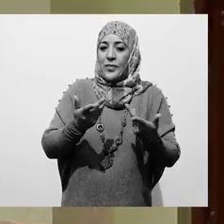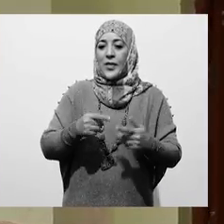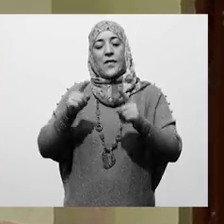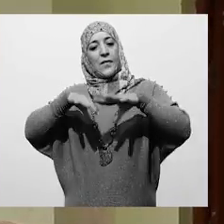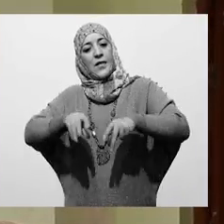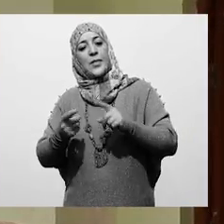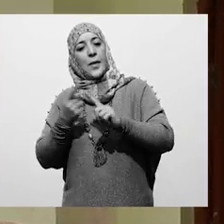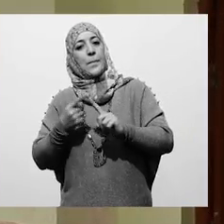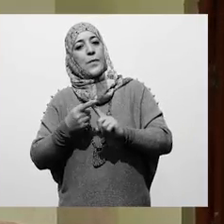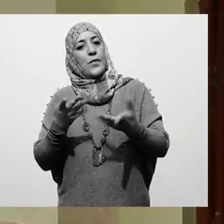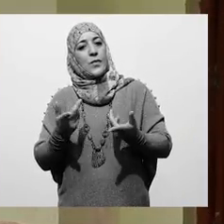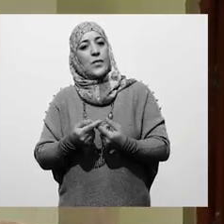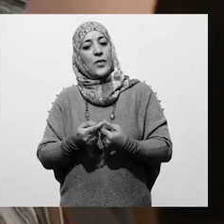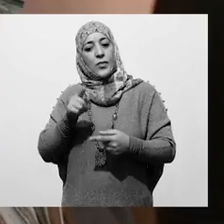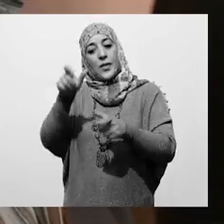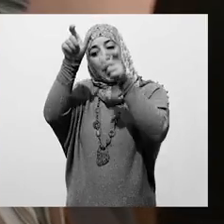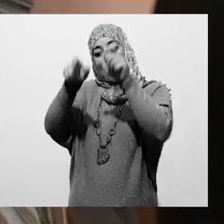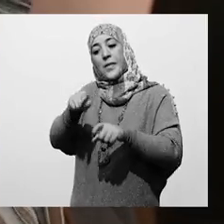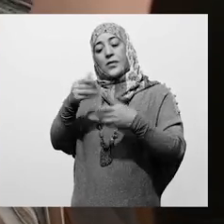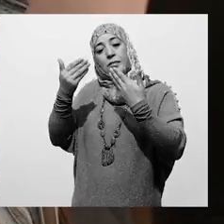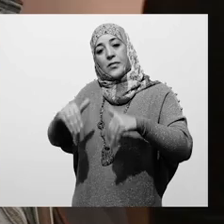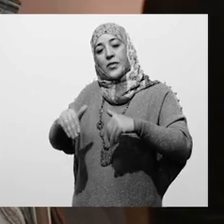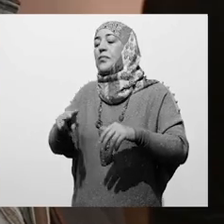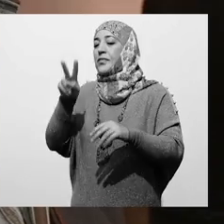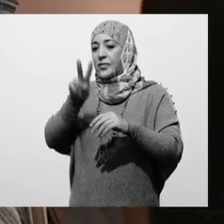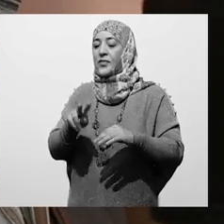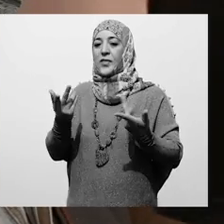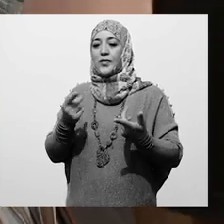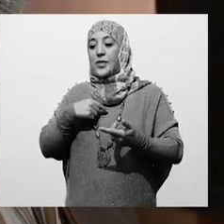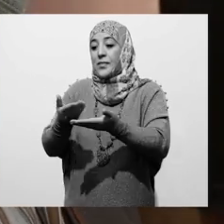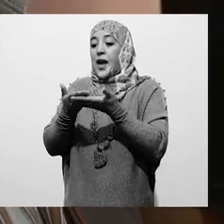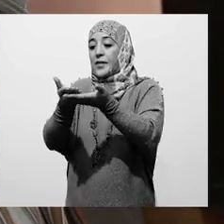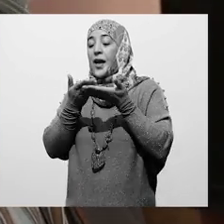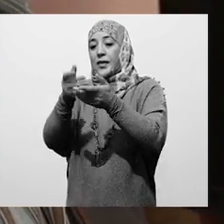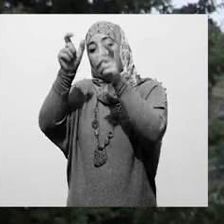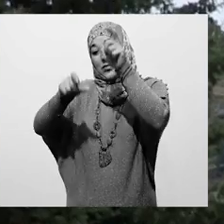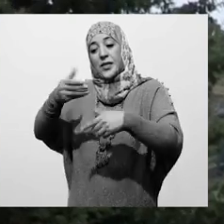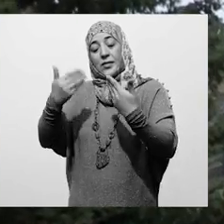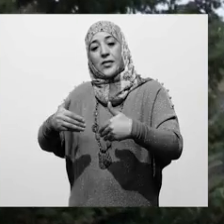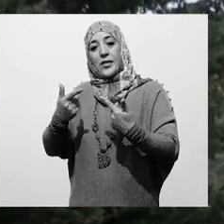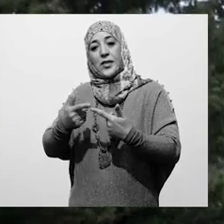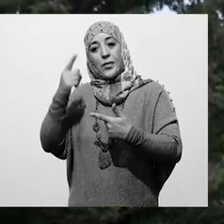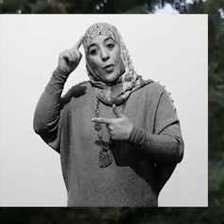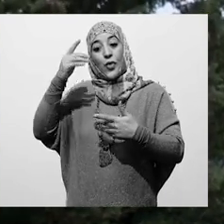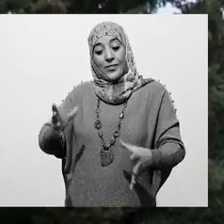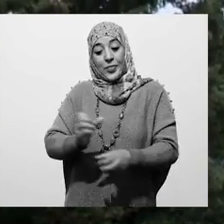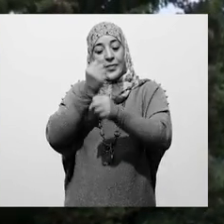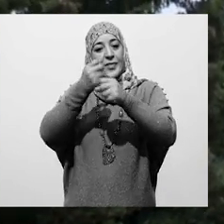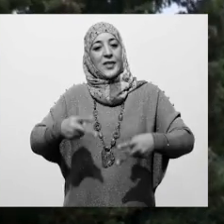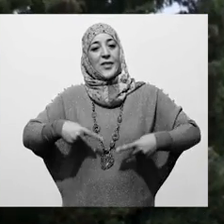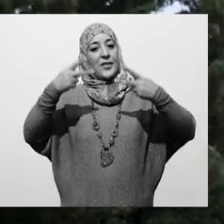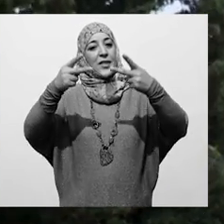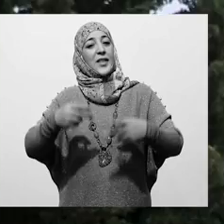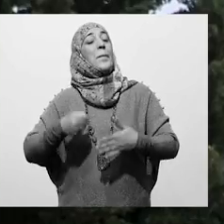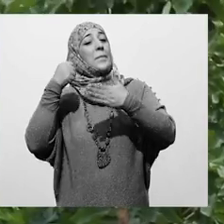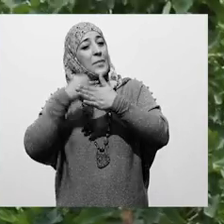La famille est très importante quand la personne a un handicap, vraiment. Ils aident la personne handicapée pour aller très loin dans